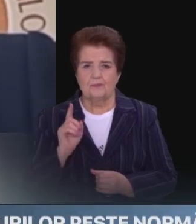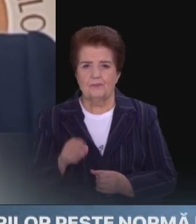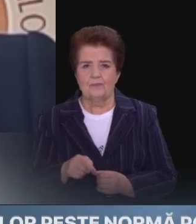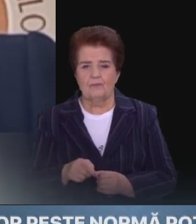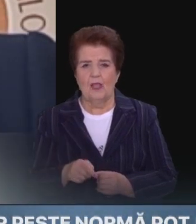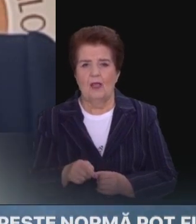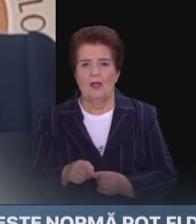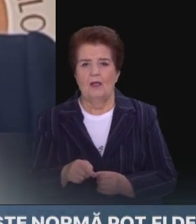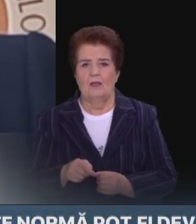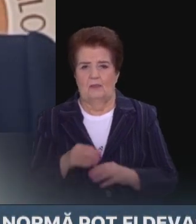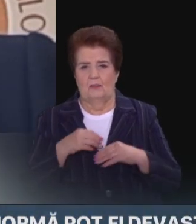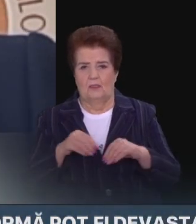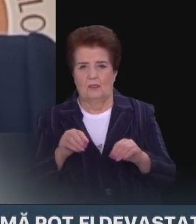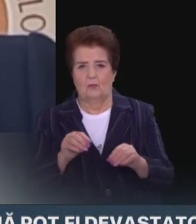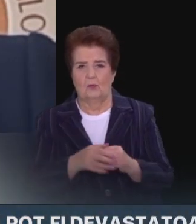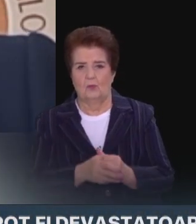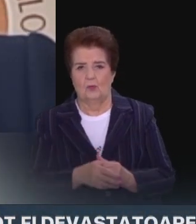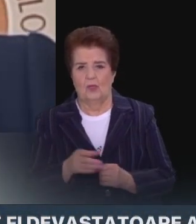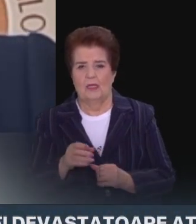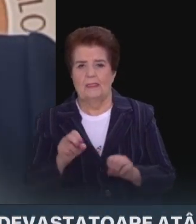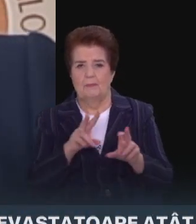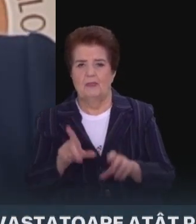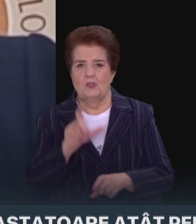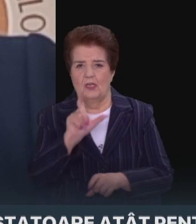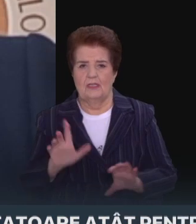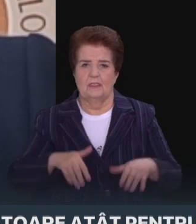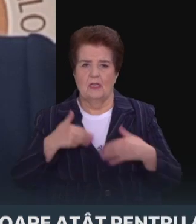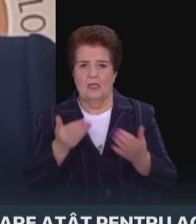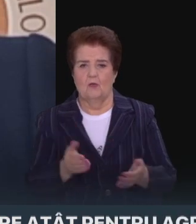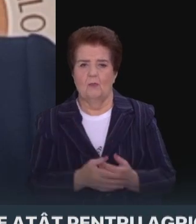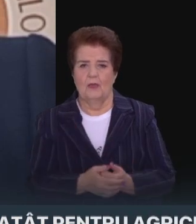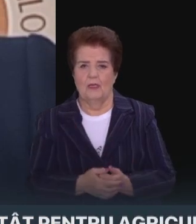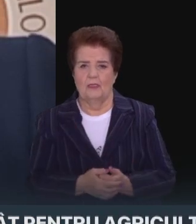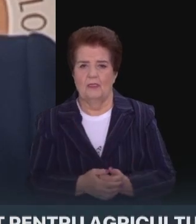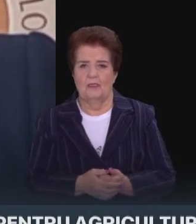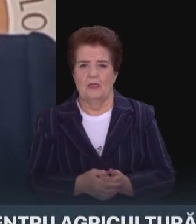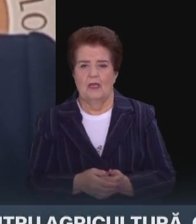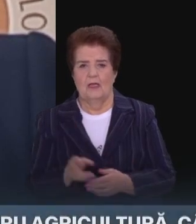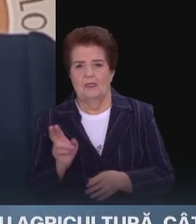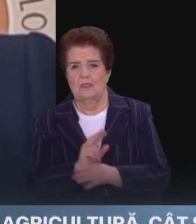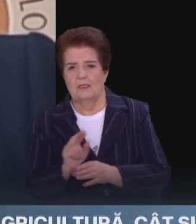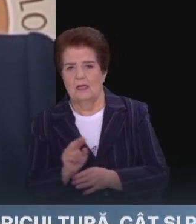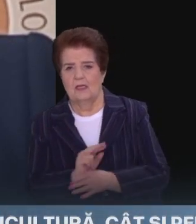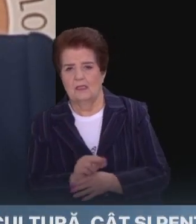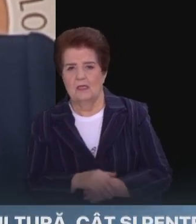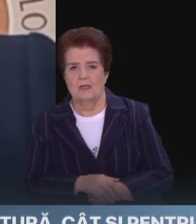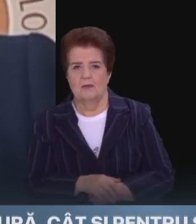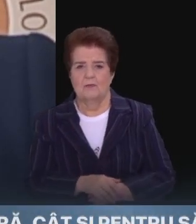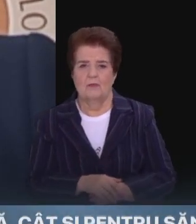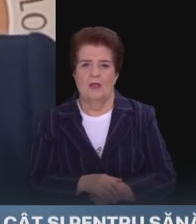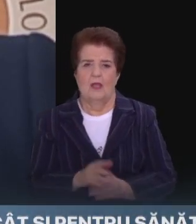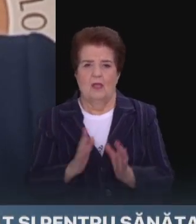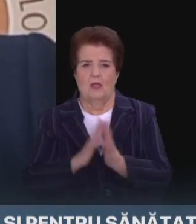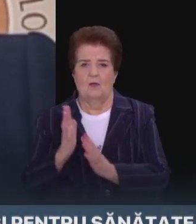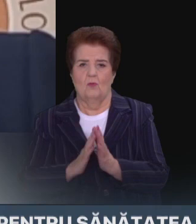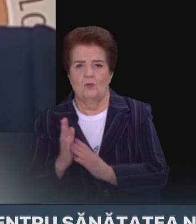culturilor. Specialiștii ne recomandă întotdeauna cu ce se tratăm, când se tratăm și culturile în acest sens